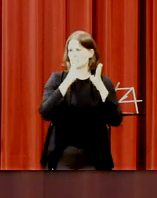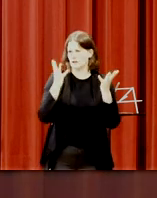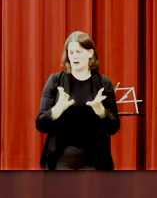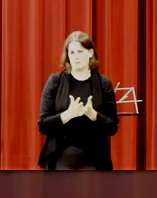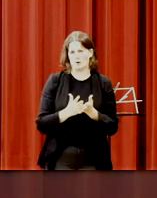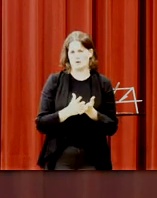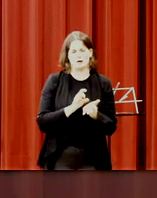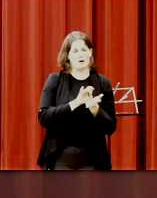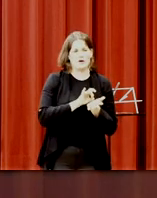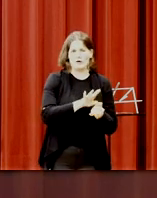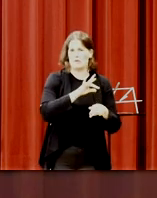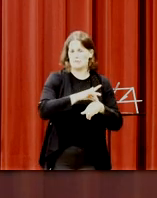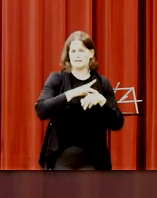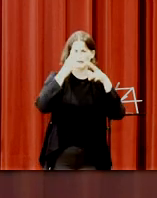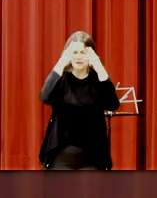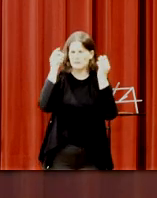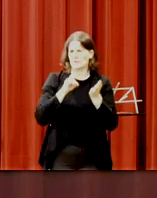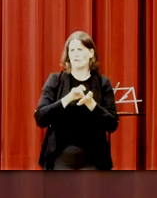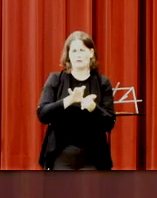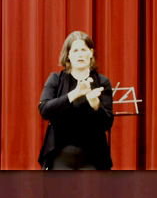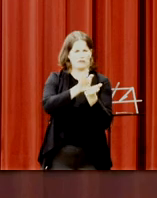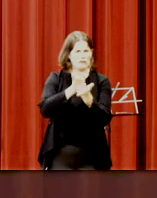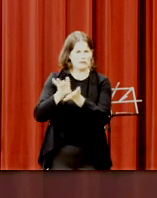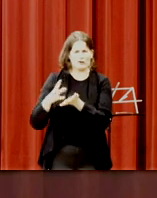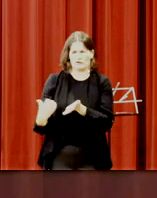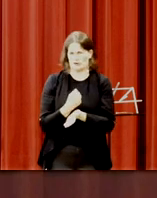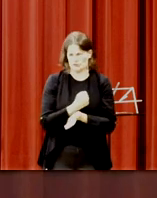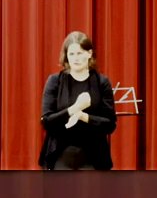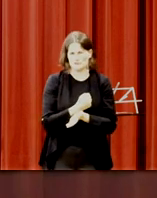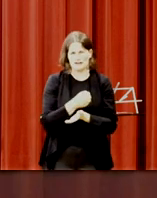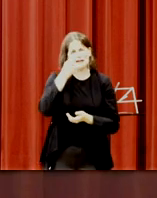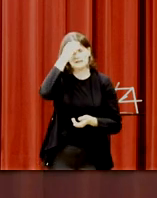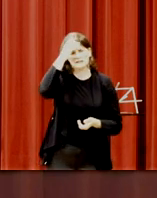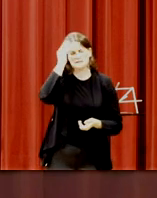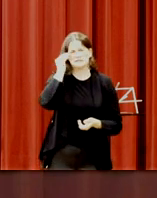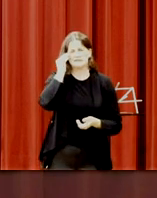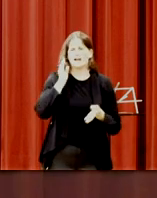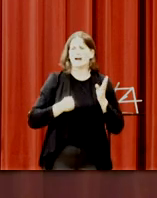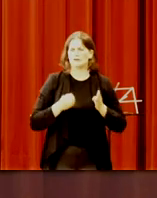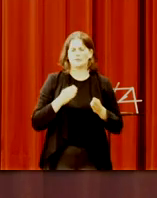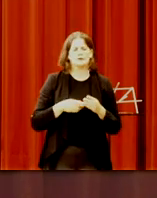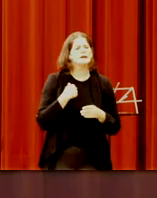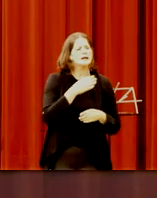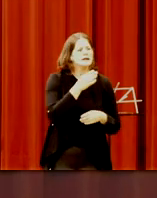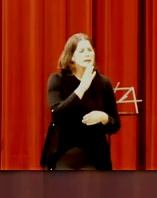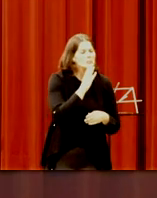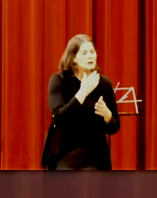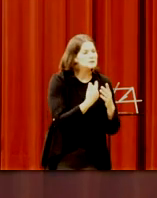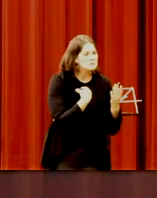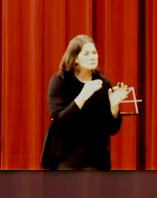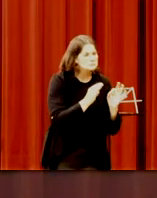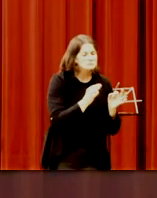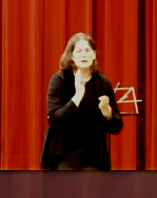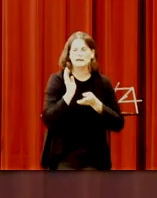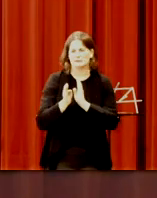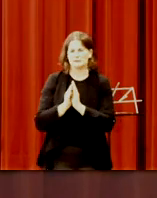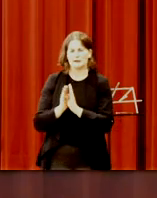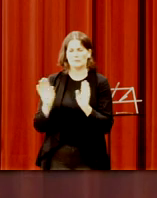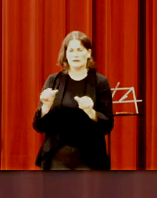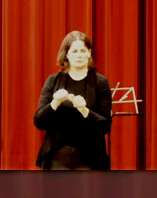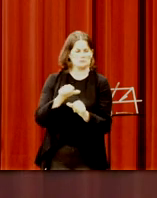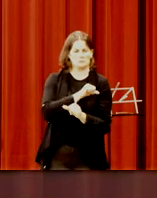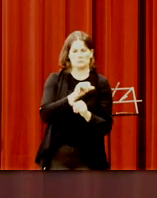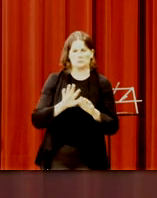pum, tractament, no? Història, creu la història, fora. Clar, i es poden tractar, no hi ha recursos infinits,